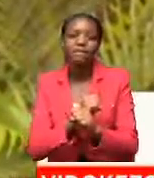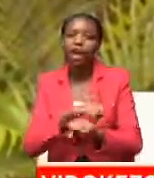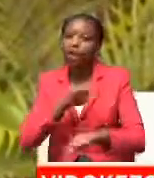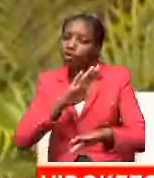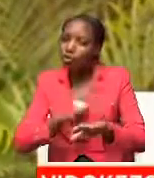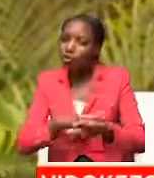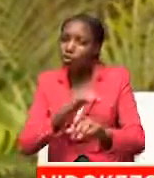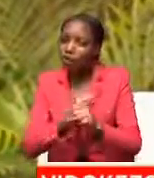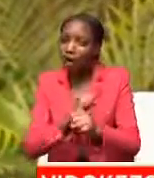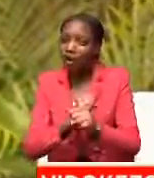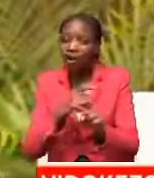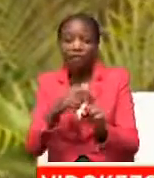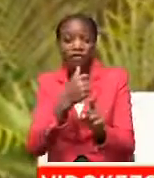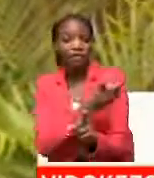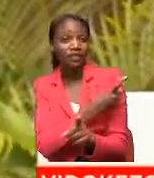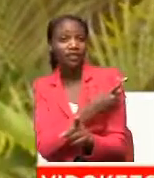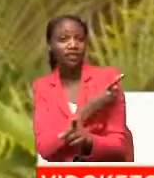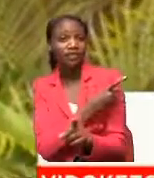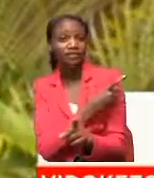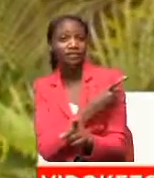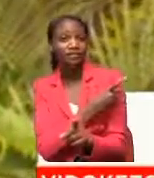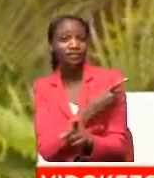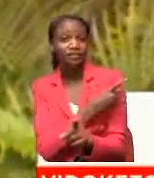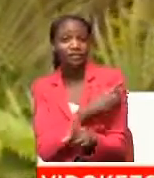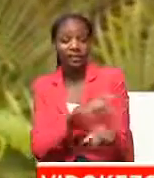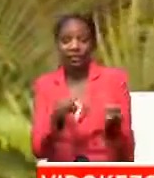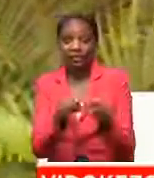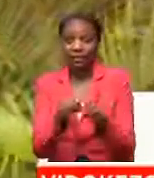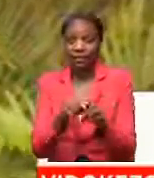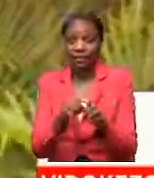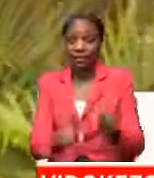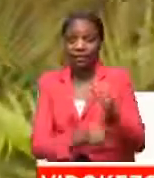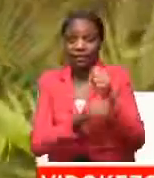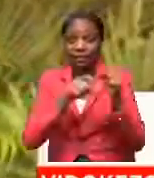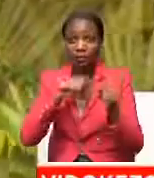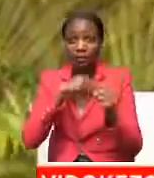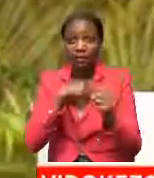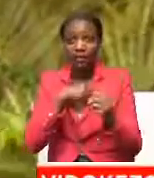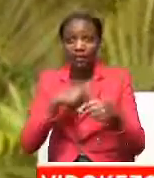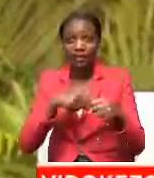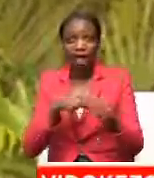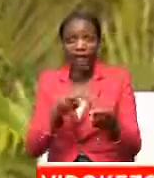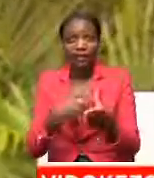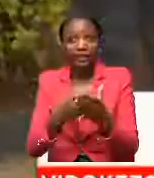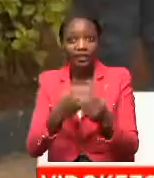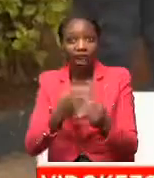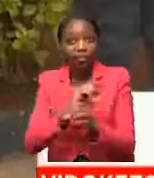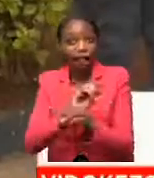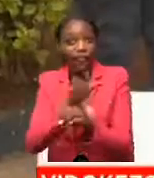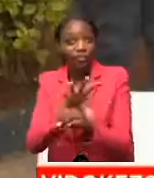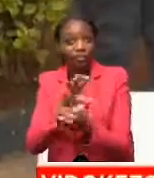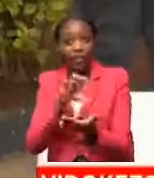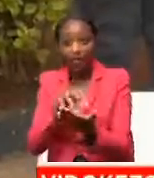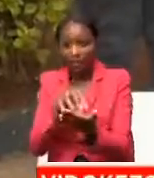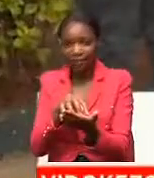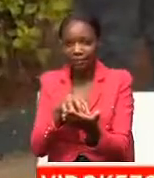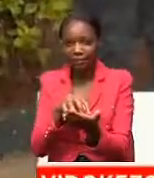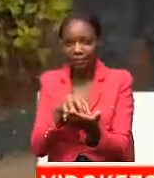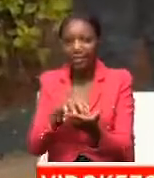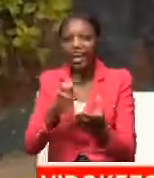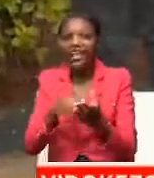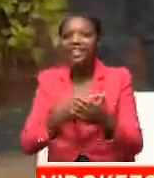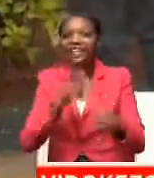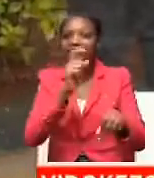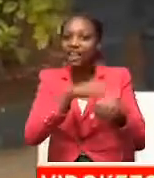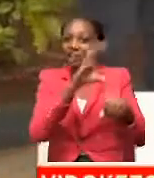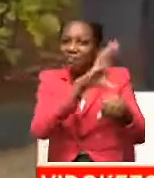the great work that the medics are doing to us during this period of COVID-19. Wakipokea zawadi hizi,